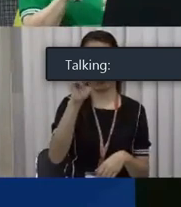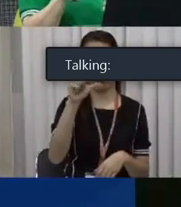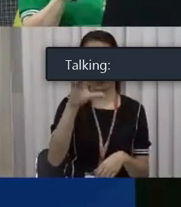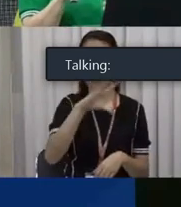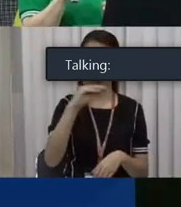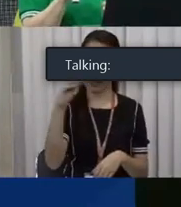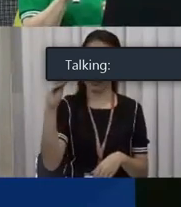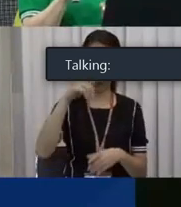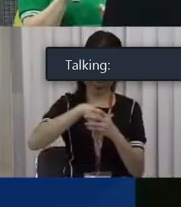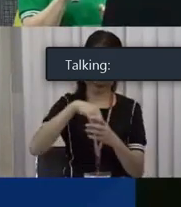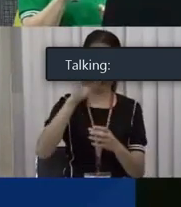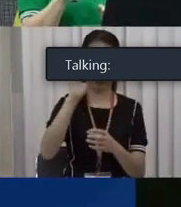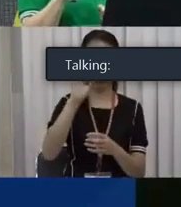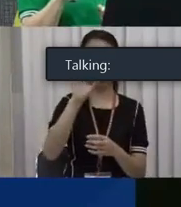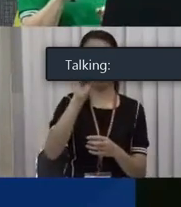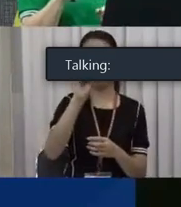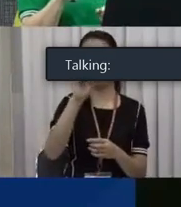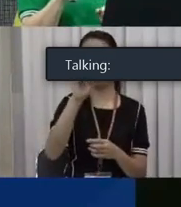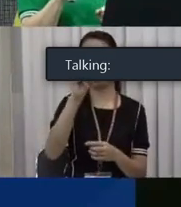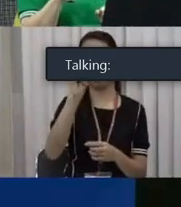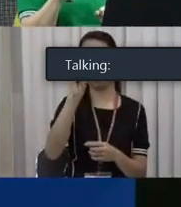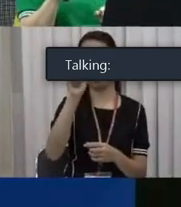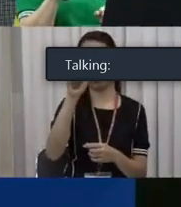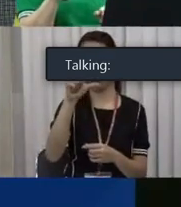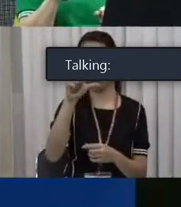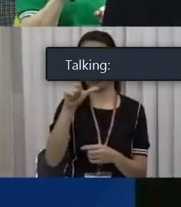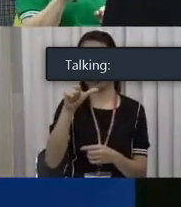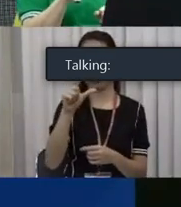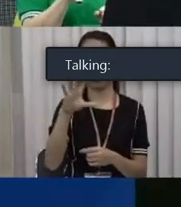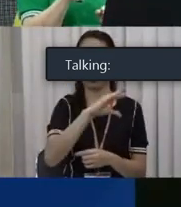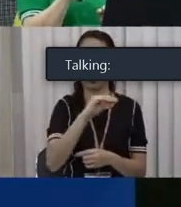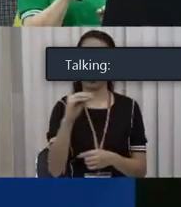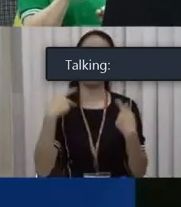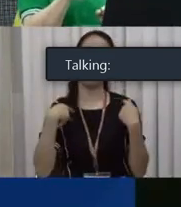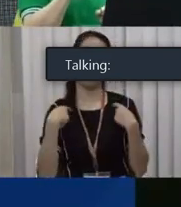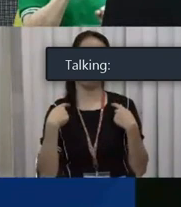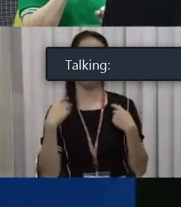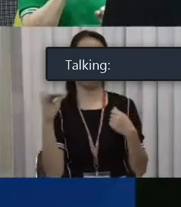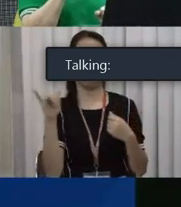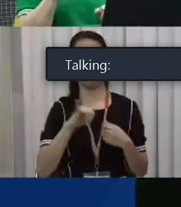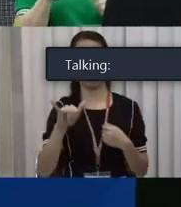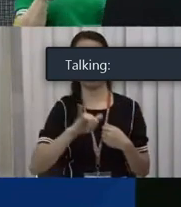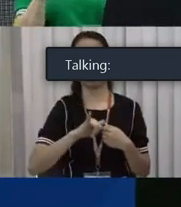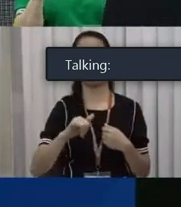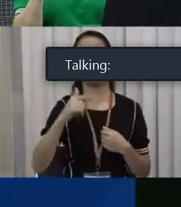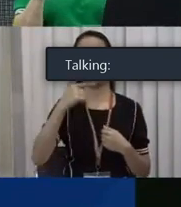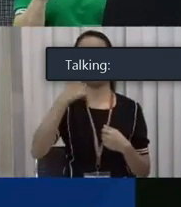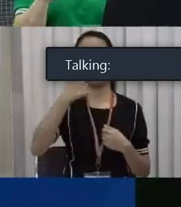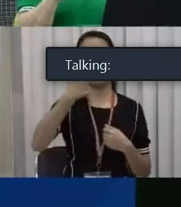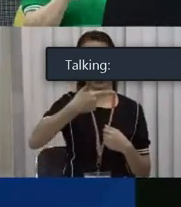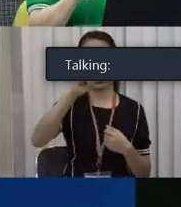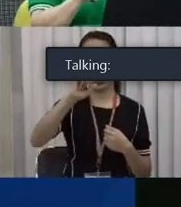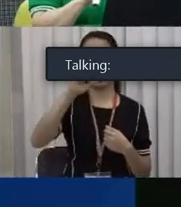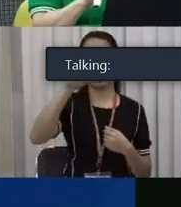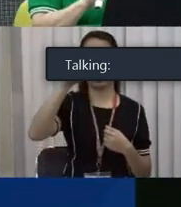Naapod tayo GIP or Government Internship Program.